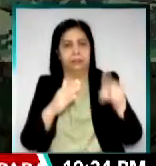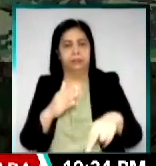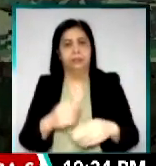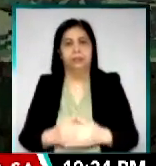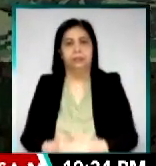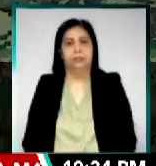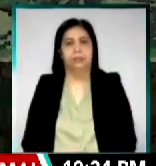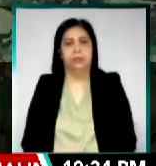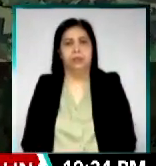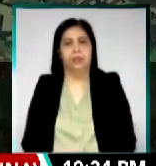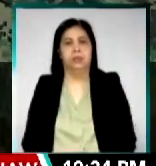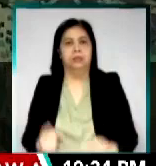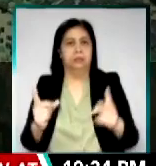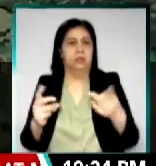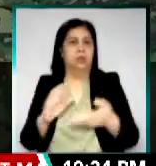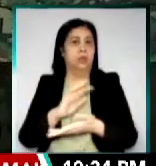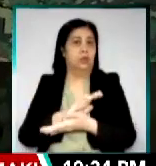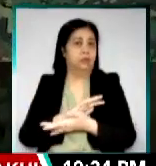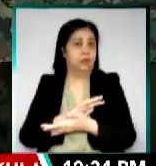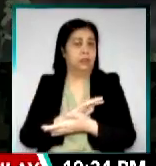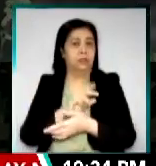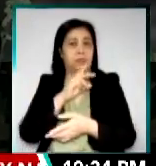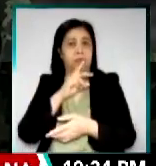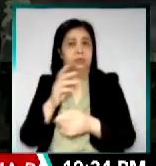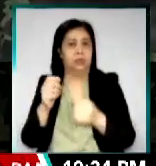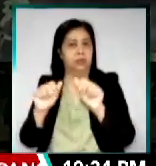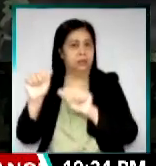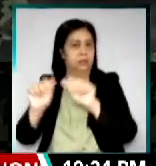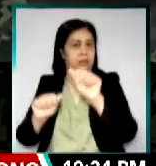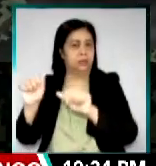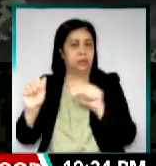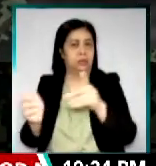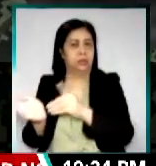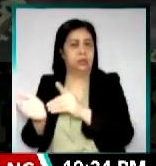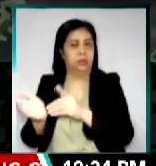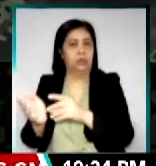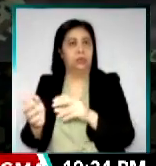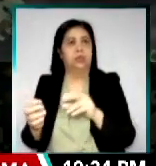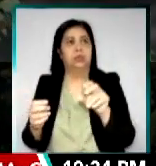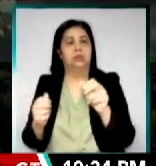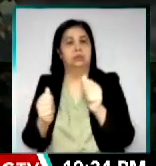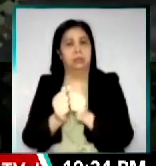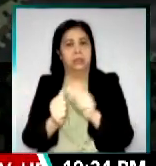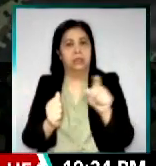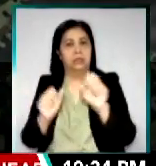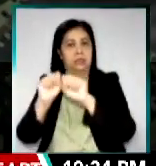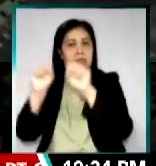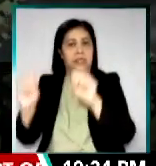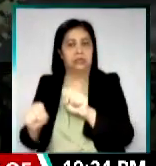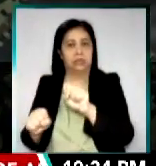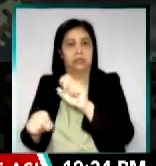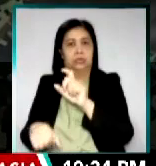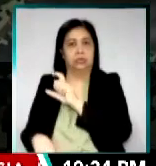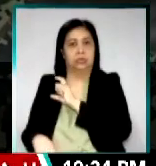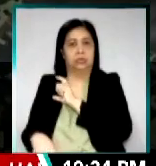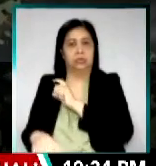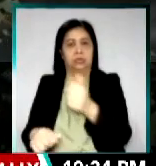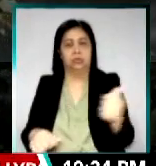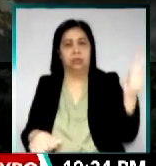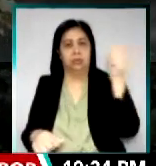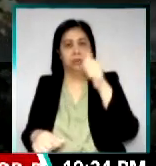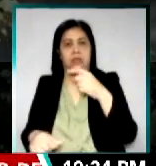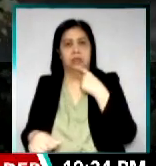COVID suspect yung appreciation ng doktor. Even yung station commander suggested sa family na ipa-autopsy,